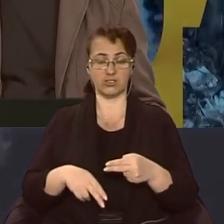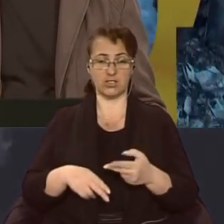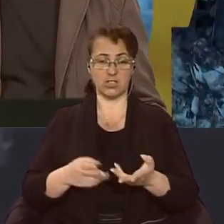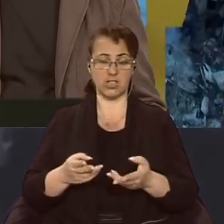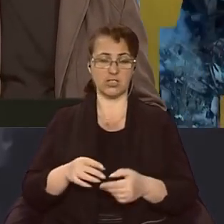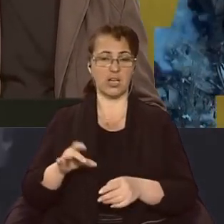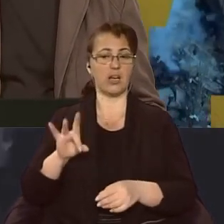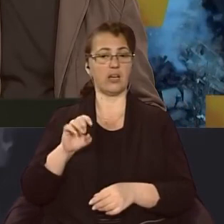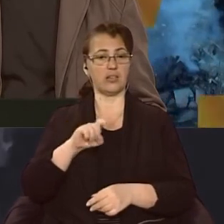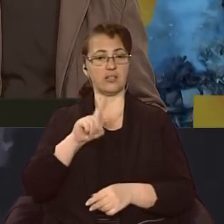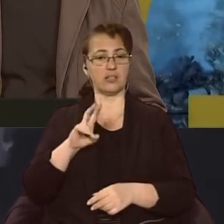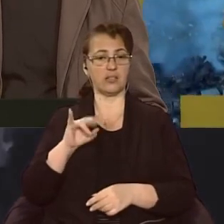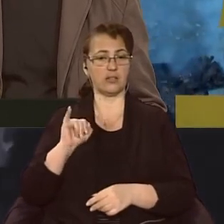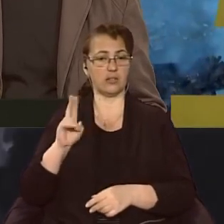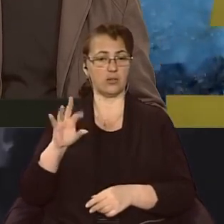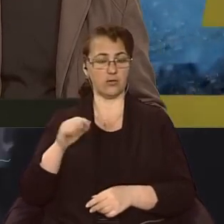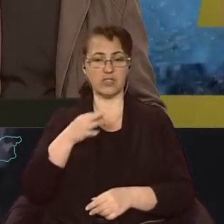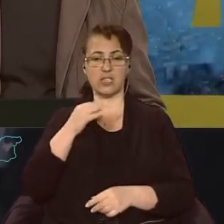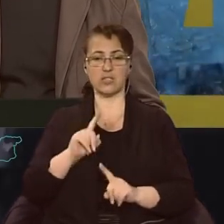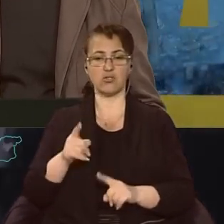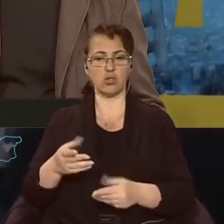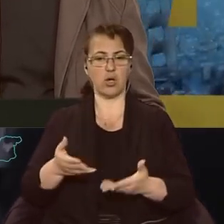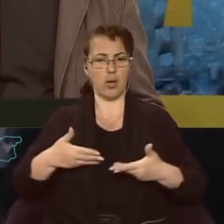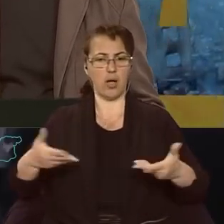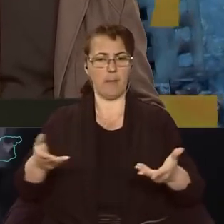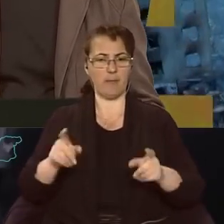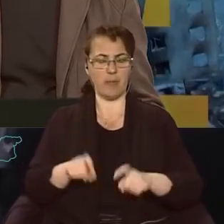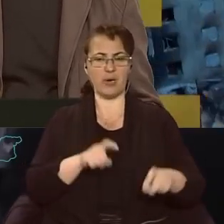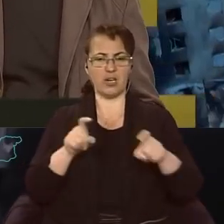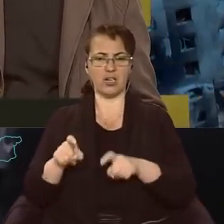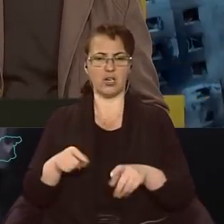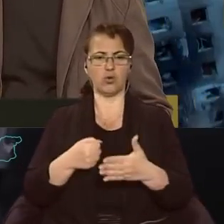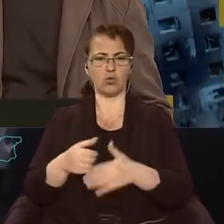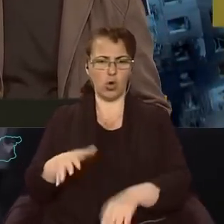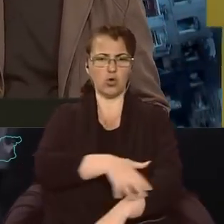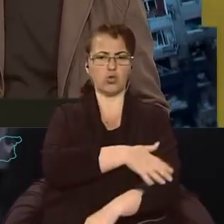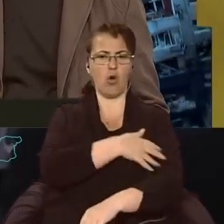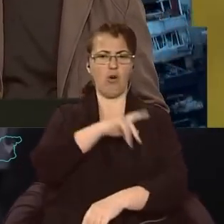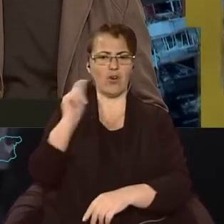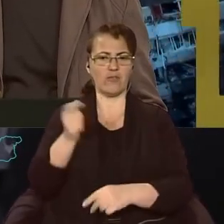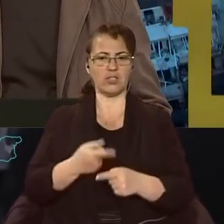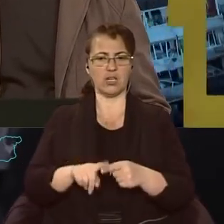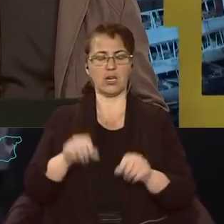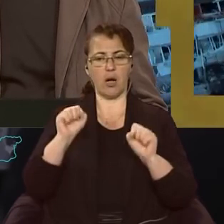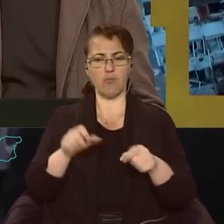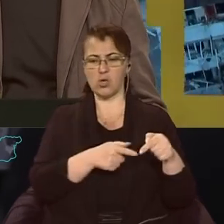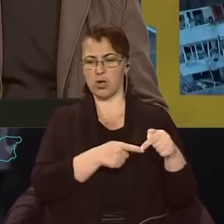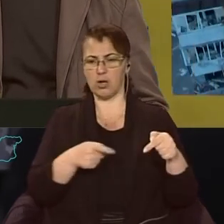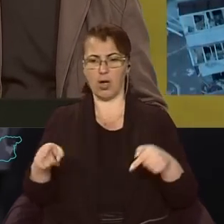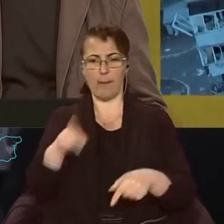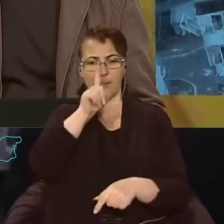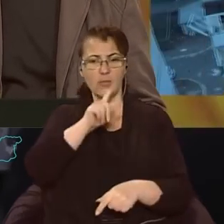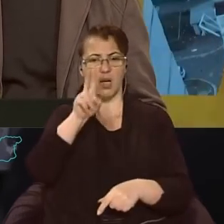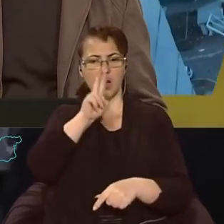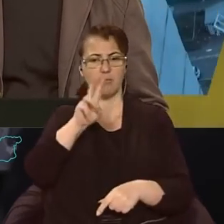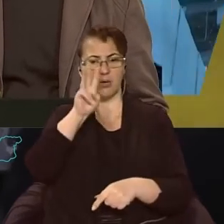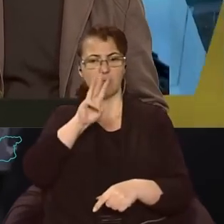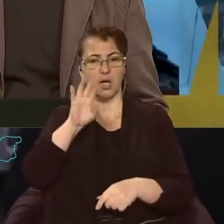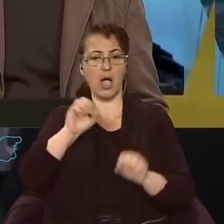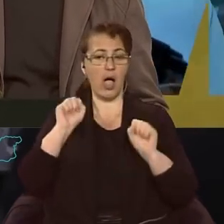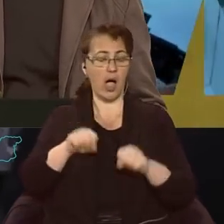що ми переходимо до довготривалої фази війни, яка може тривати місяці, а то може і